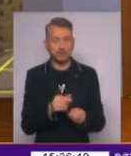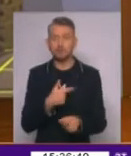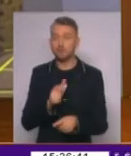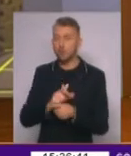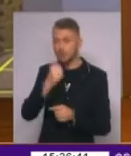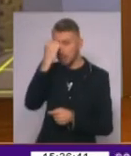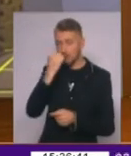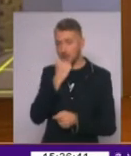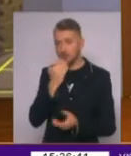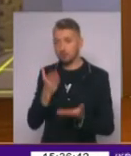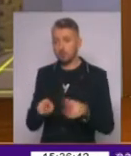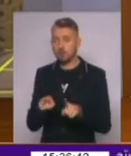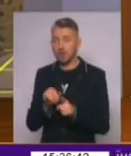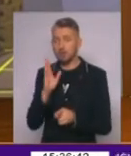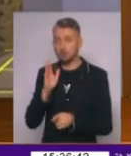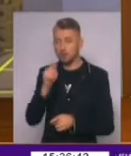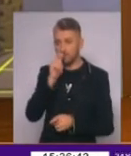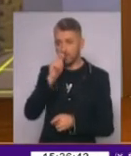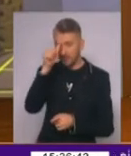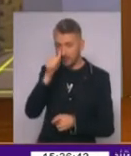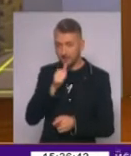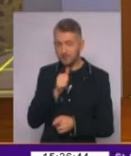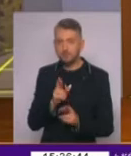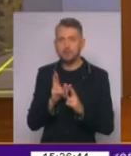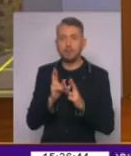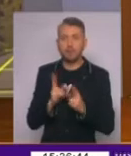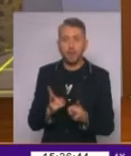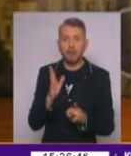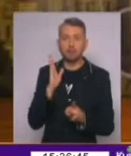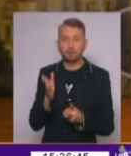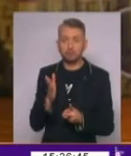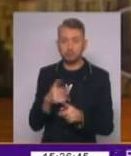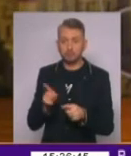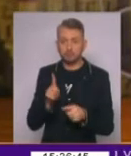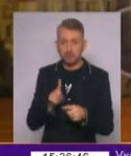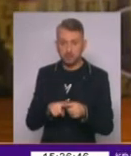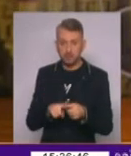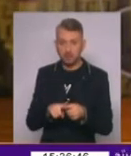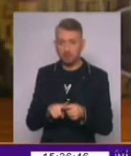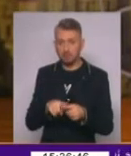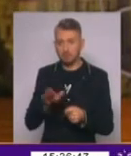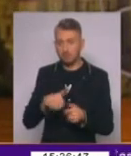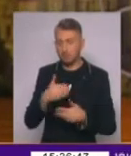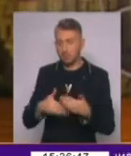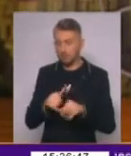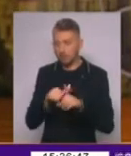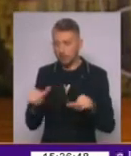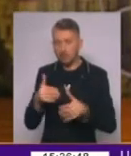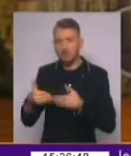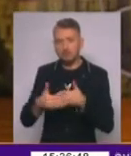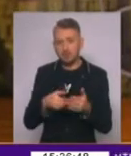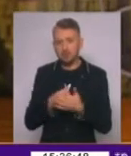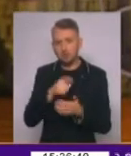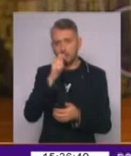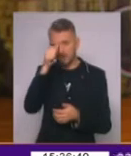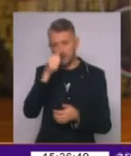скоріш за все, так і відбудеться у квітні. Однак, яким чином буде дійсно вся ця історія потім розвиватися? Дійсно, ближче вже до квітня